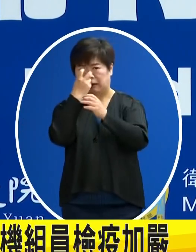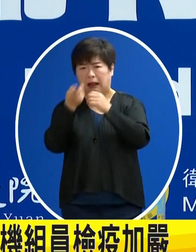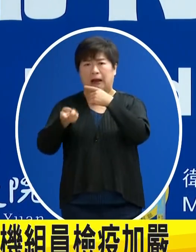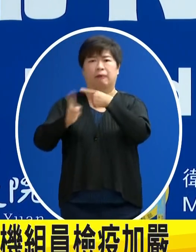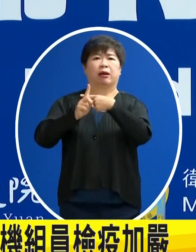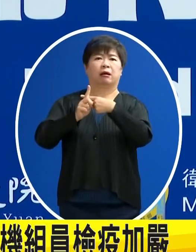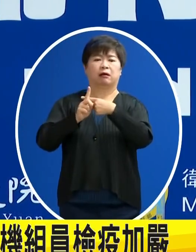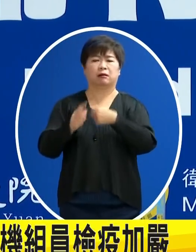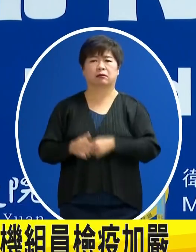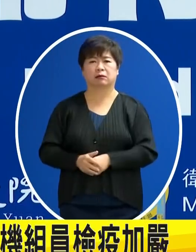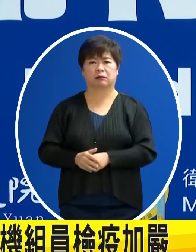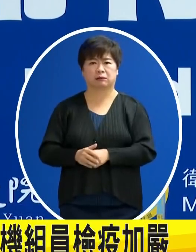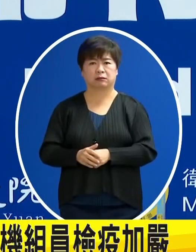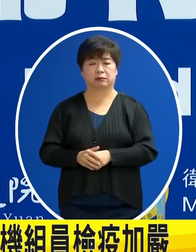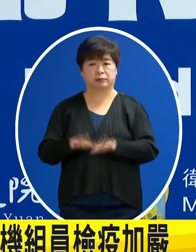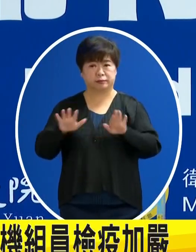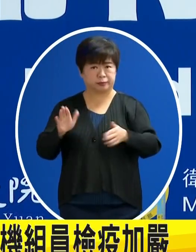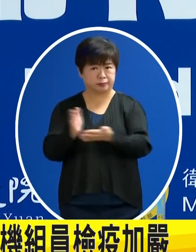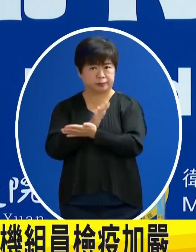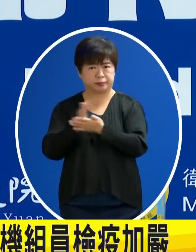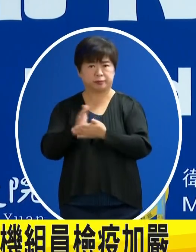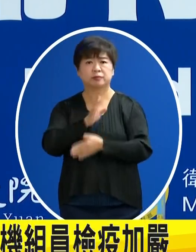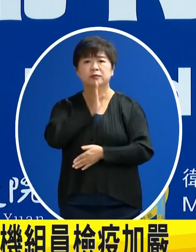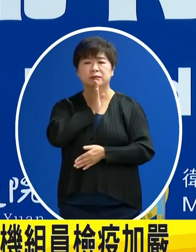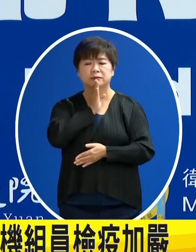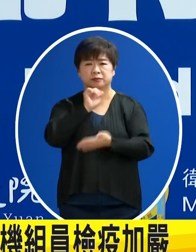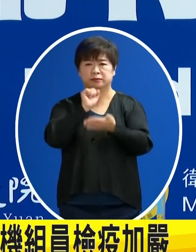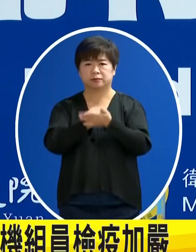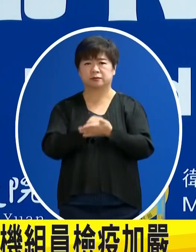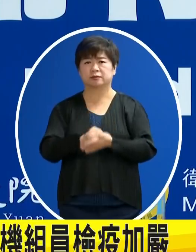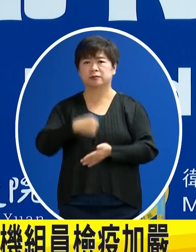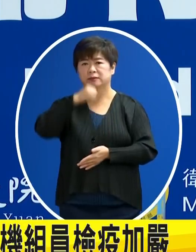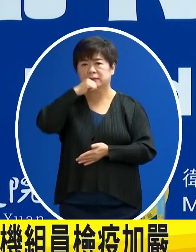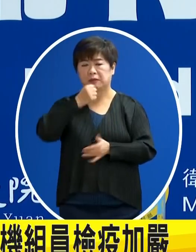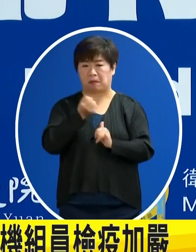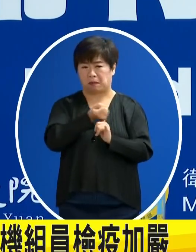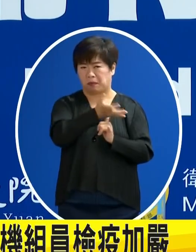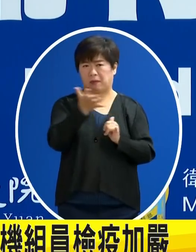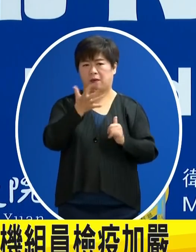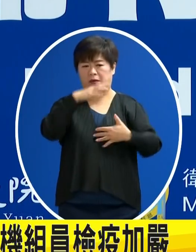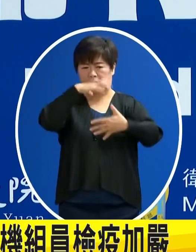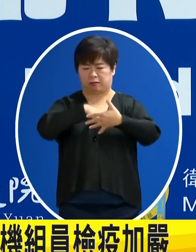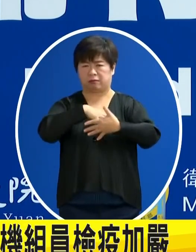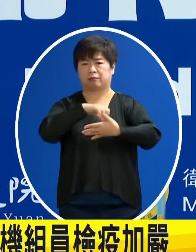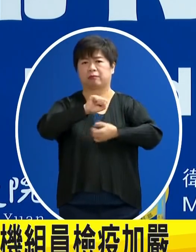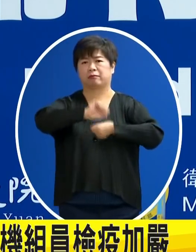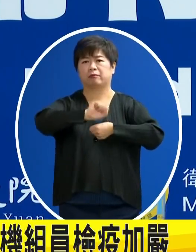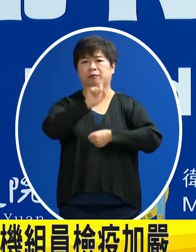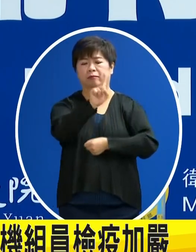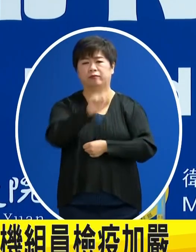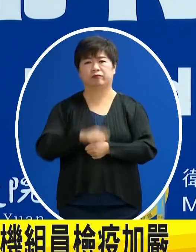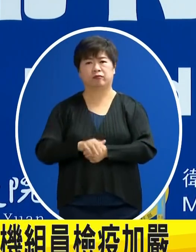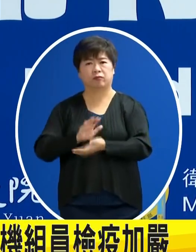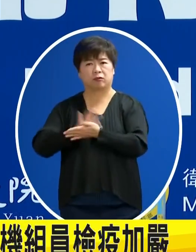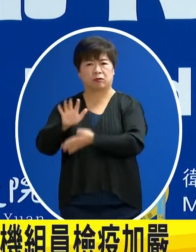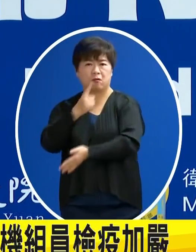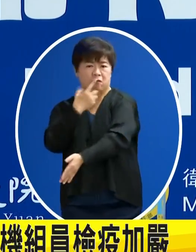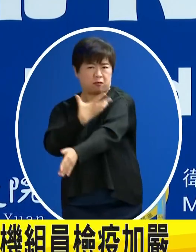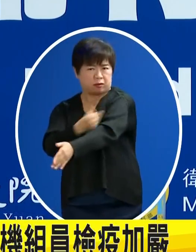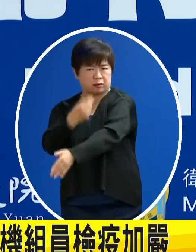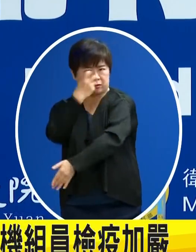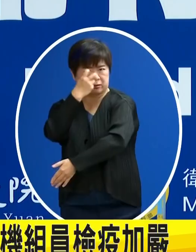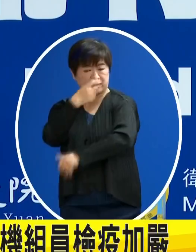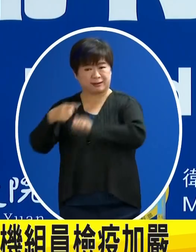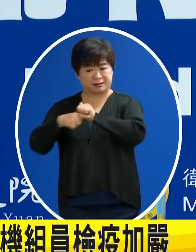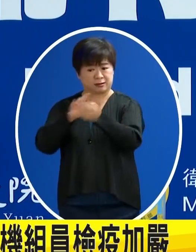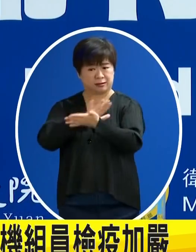性。那我们初判是用本土病例的方式来判定哈，不过后续他现在目前抽血血清的检